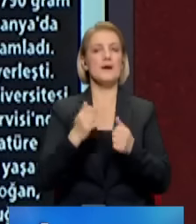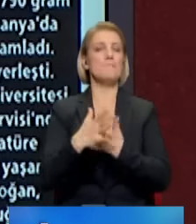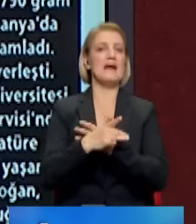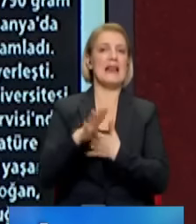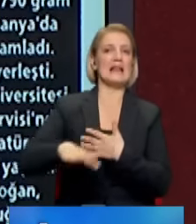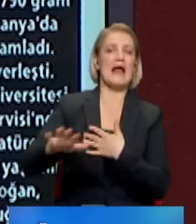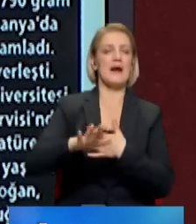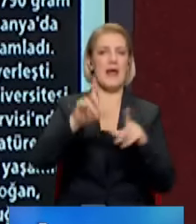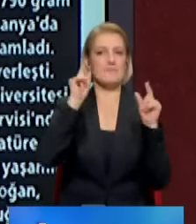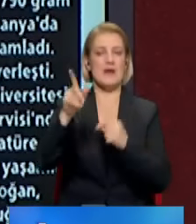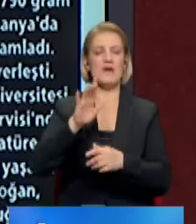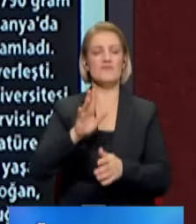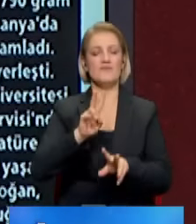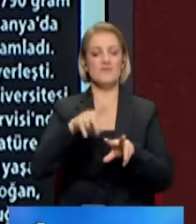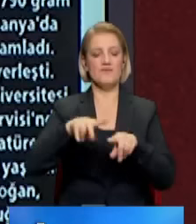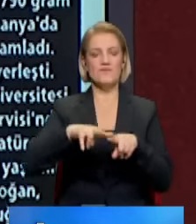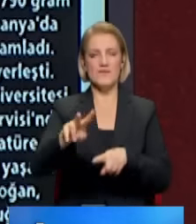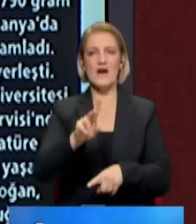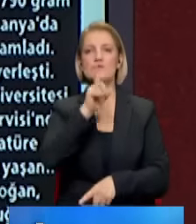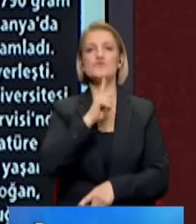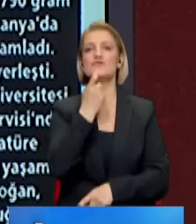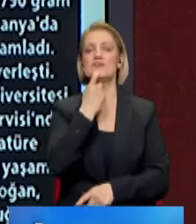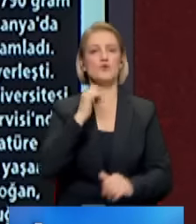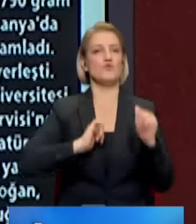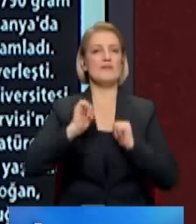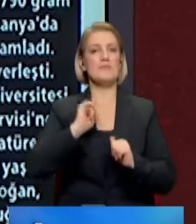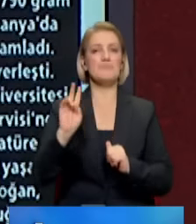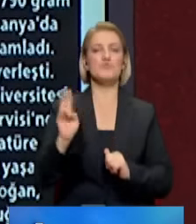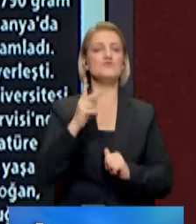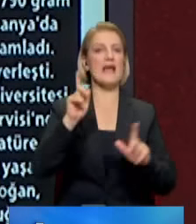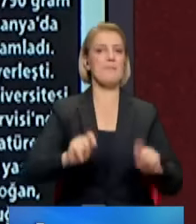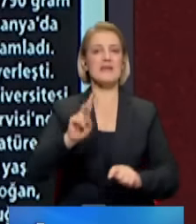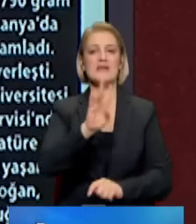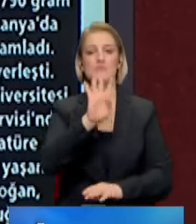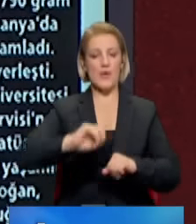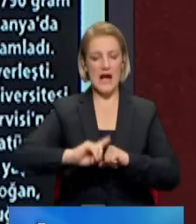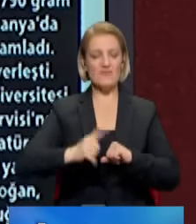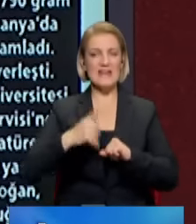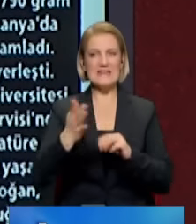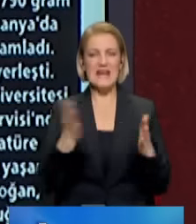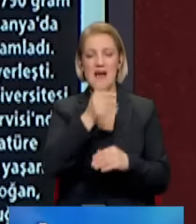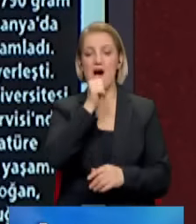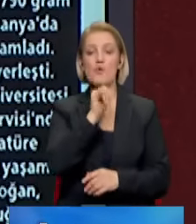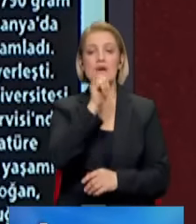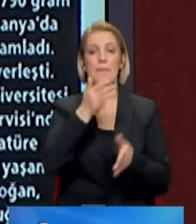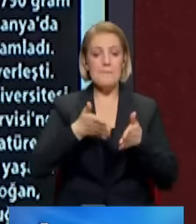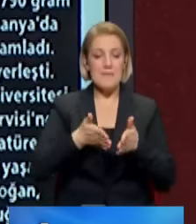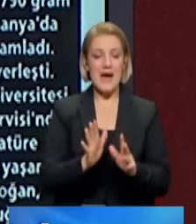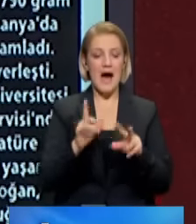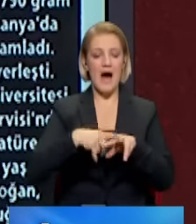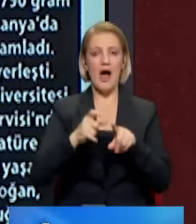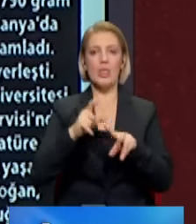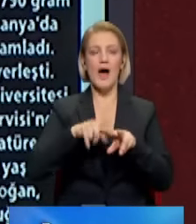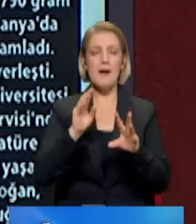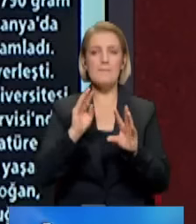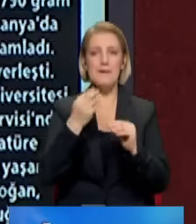melekler. Van 100. Yıl Üniversitesi sağlık ekibi bir mucizeye imza attı. 24 haftalıkken sadece 600 gram doğan ada bebeği